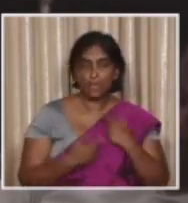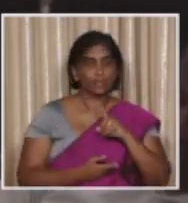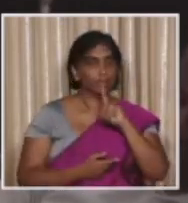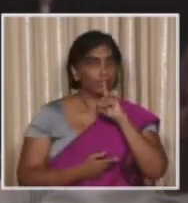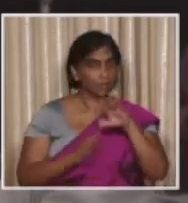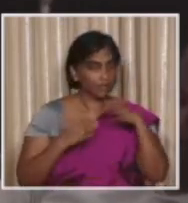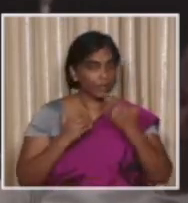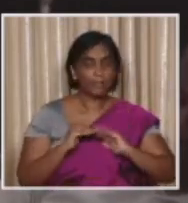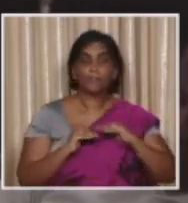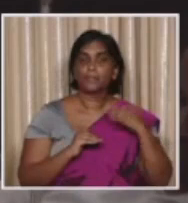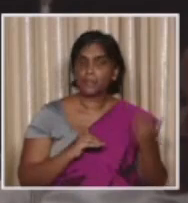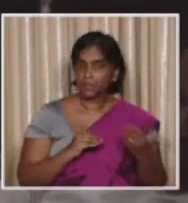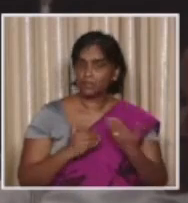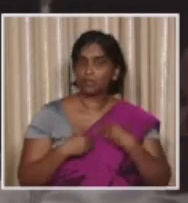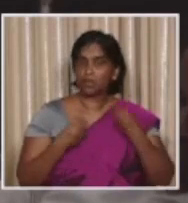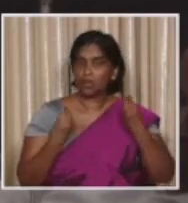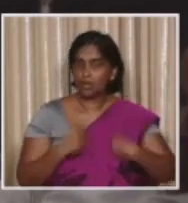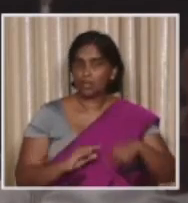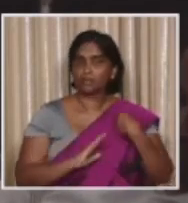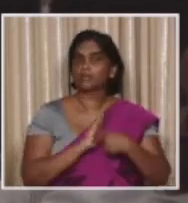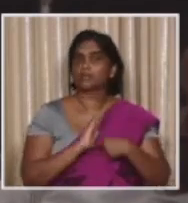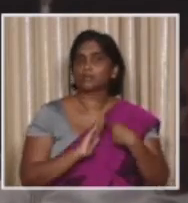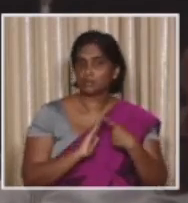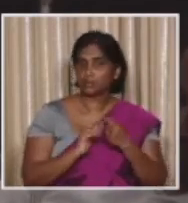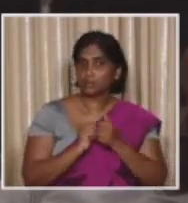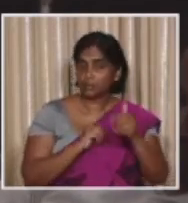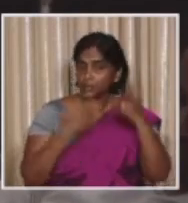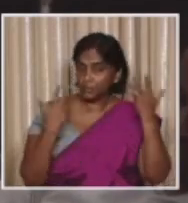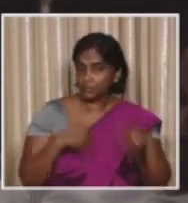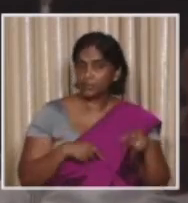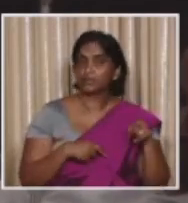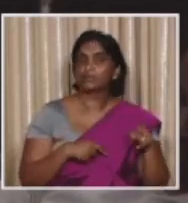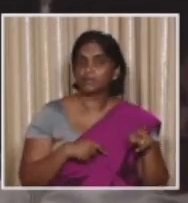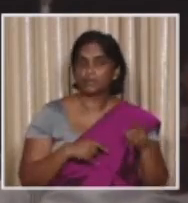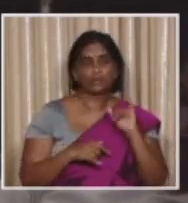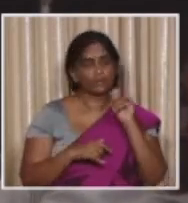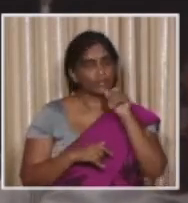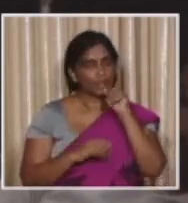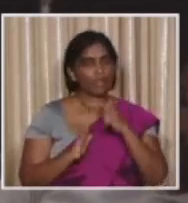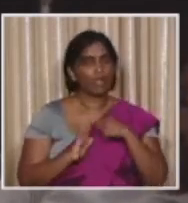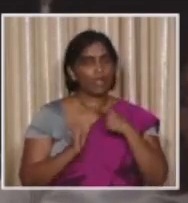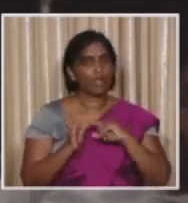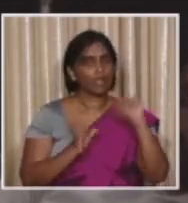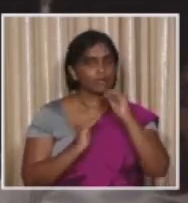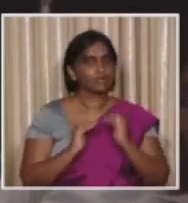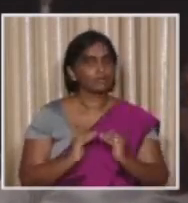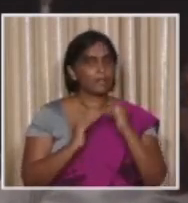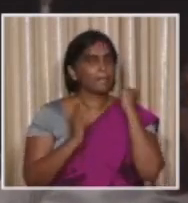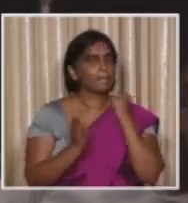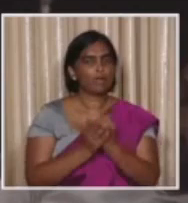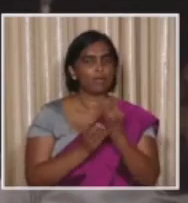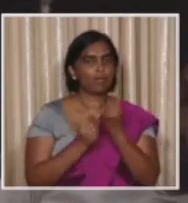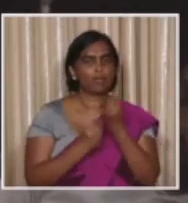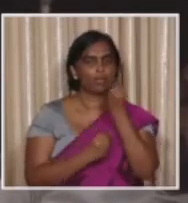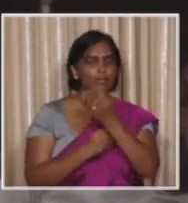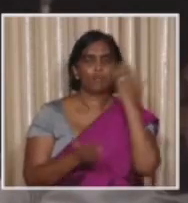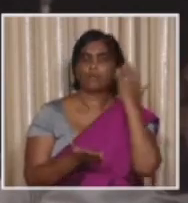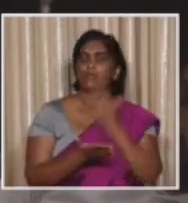කරාට පස්සේ අපි බංකොලොත් රටක් බවට පත් වුණාට පස්සේ අතරම ආසියානු සංවර්ධන බැංකුව පවා දෙන මුදල් අපි